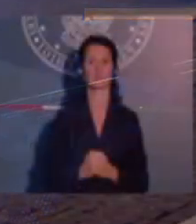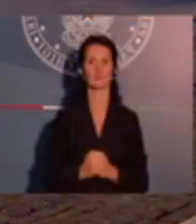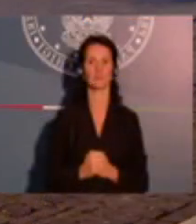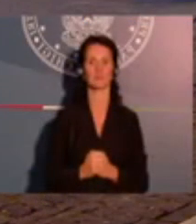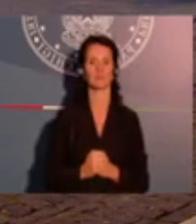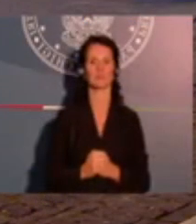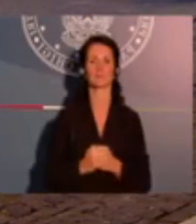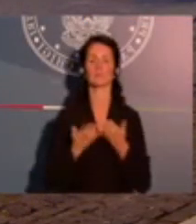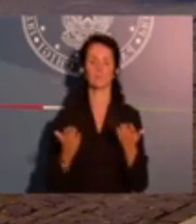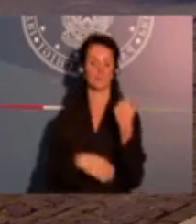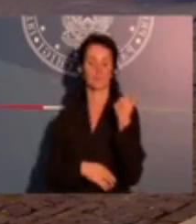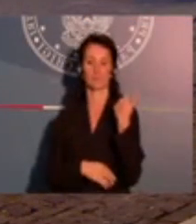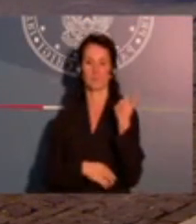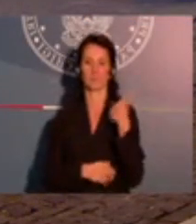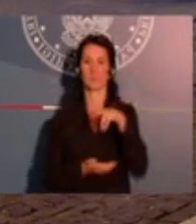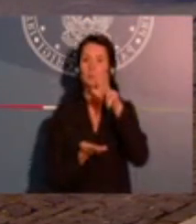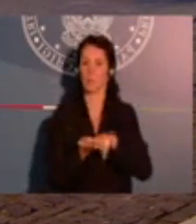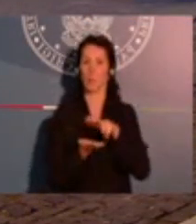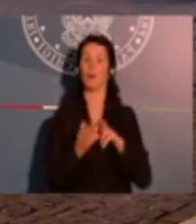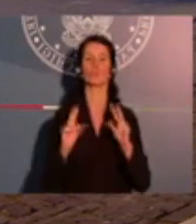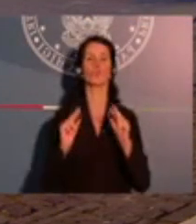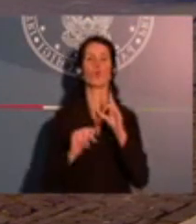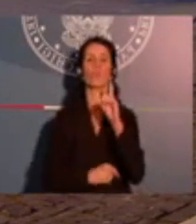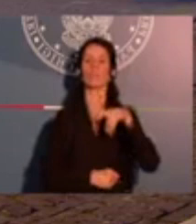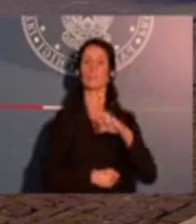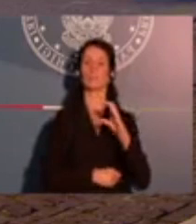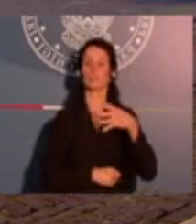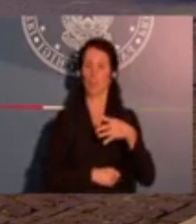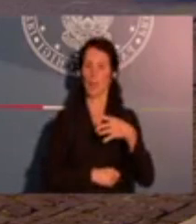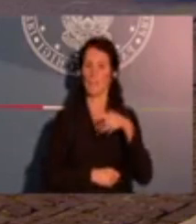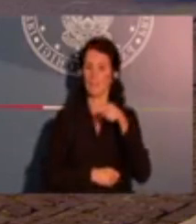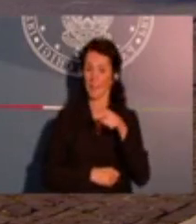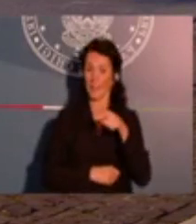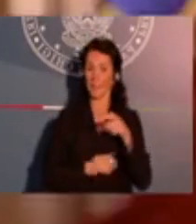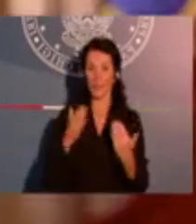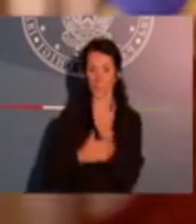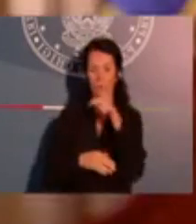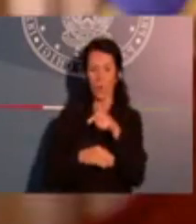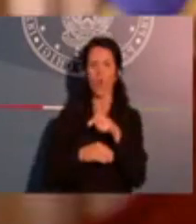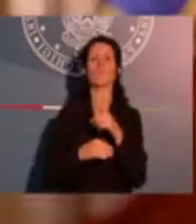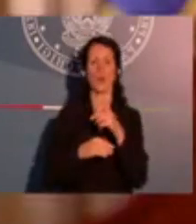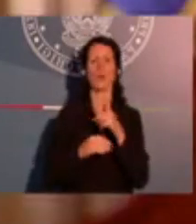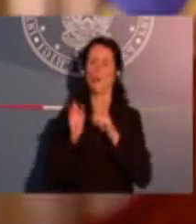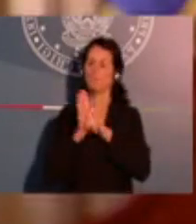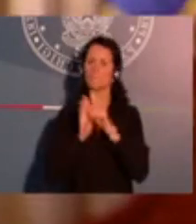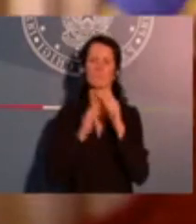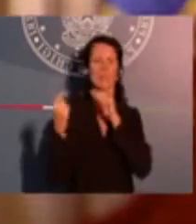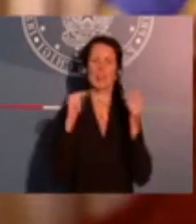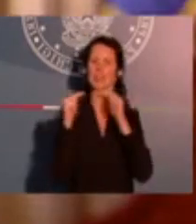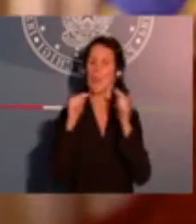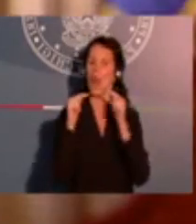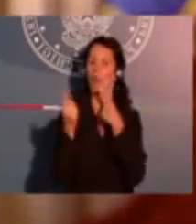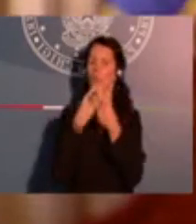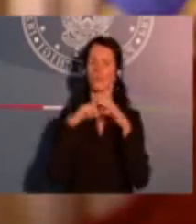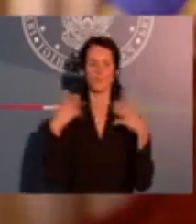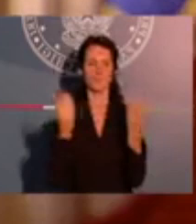firmato il nuovo dpcm nella notte di ieri il premier cont resiste al pressing finale delle regioni e decide per un regime di